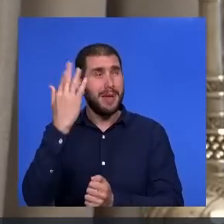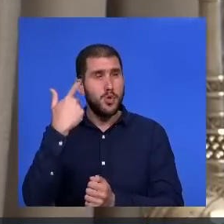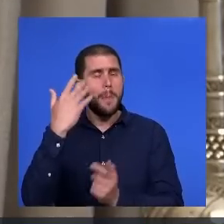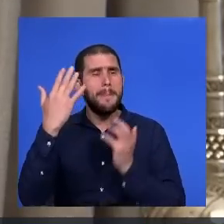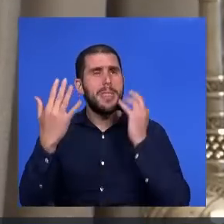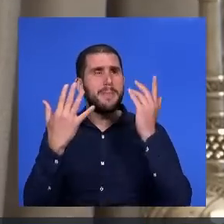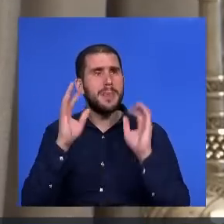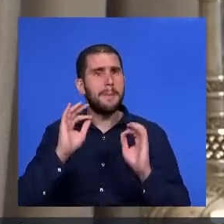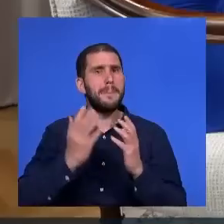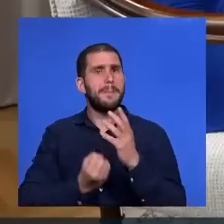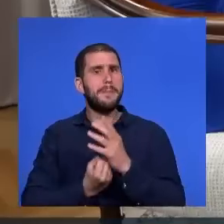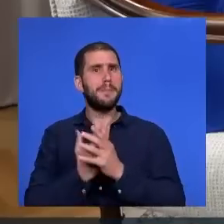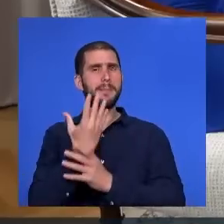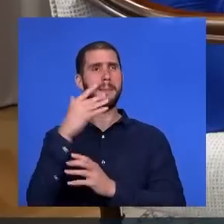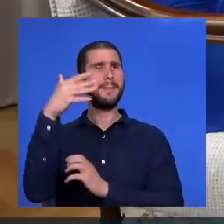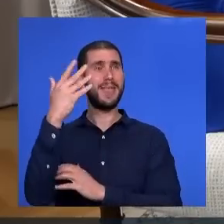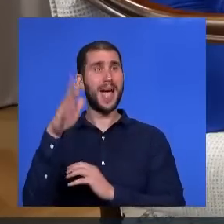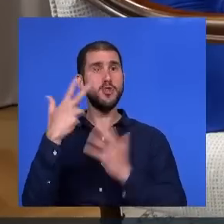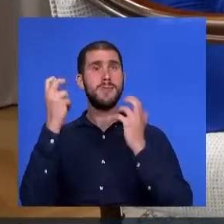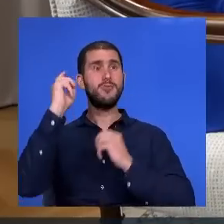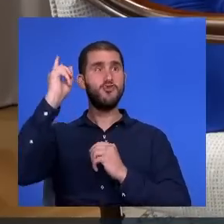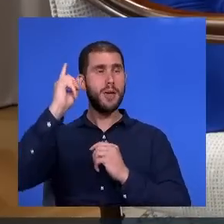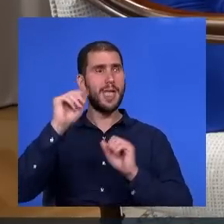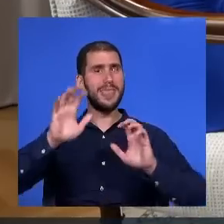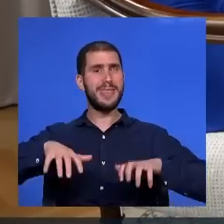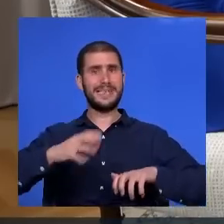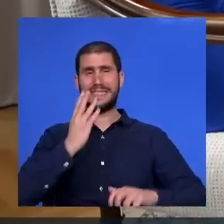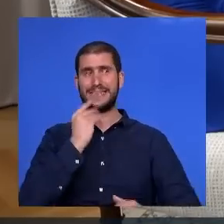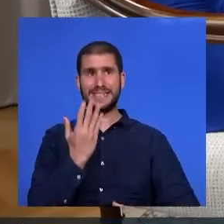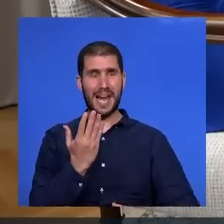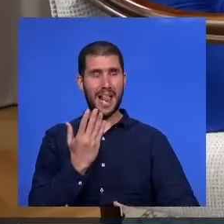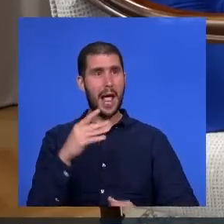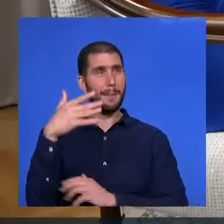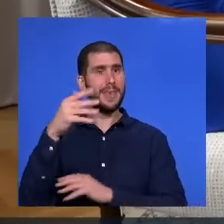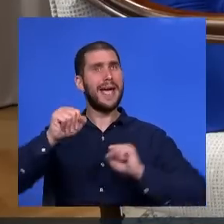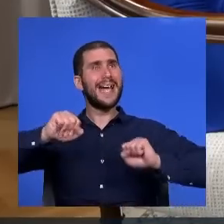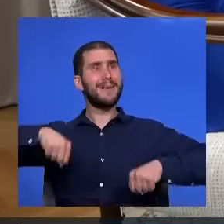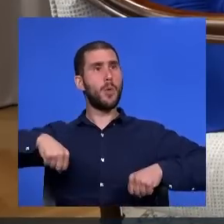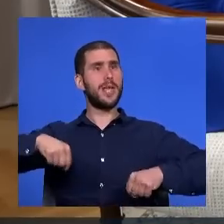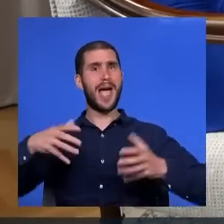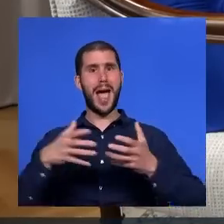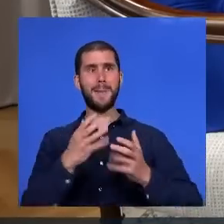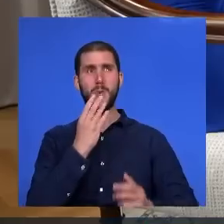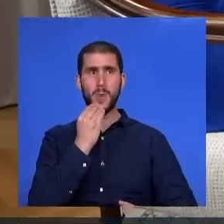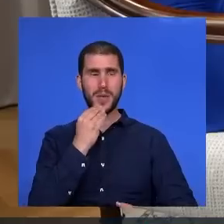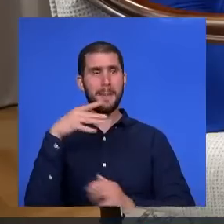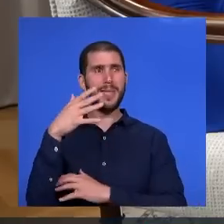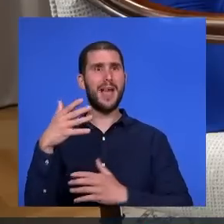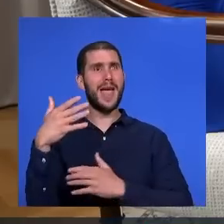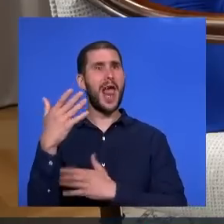מדמיינים שתהיה לנו מדינה, ואחרי 80 שנה נשיא מדינת ישראל, המדינה הריבונית של העם היהודי, מדינת הלאום